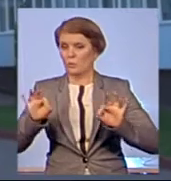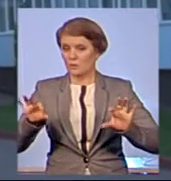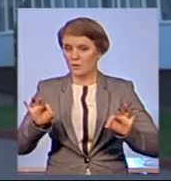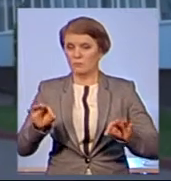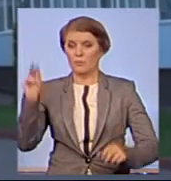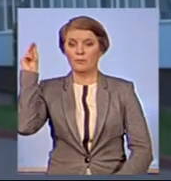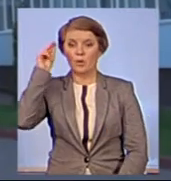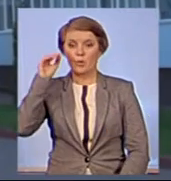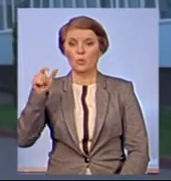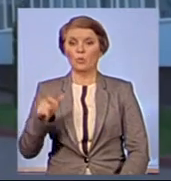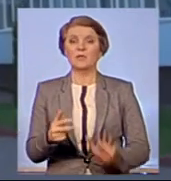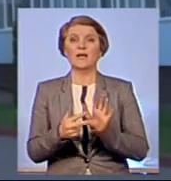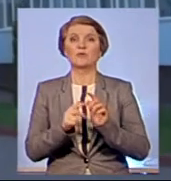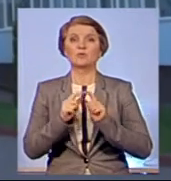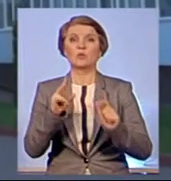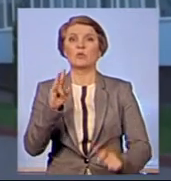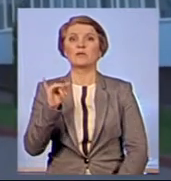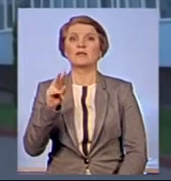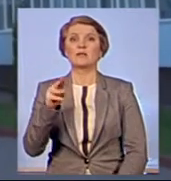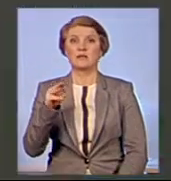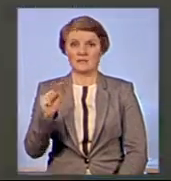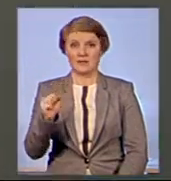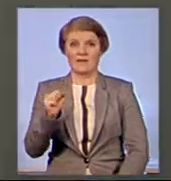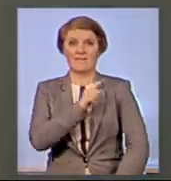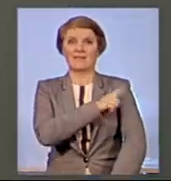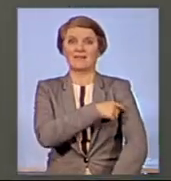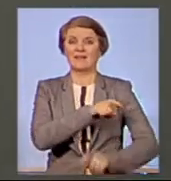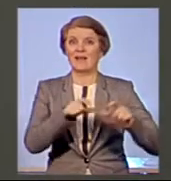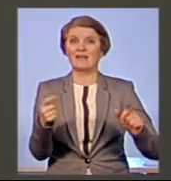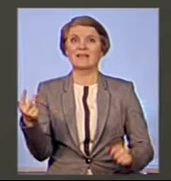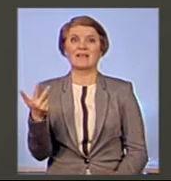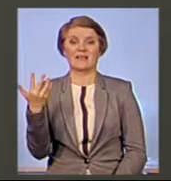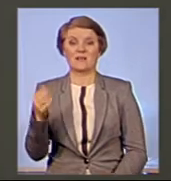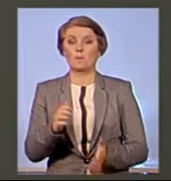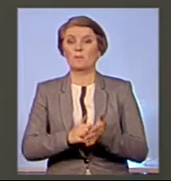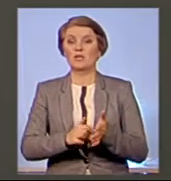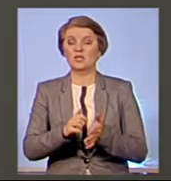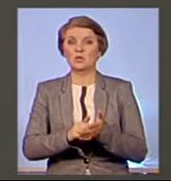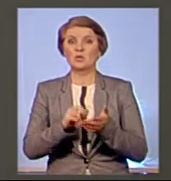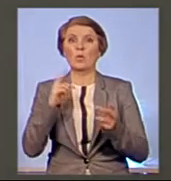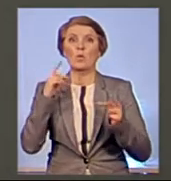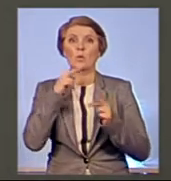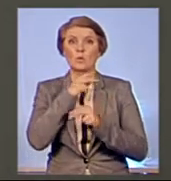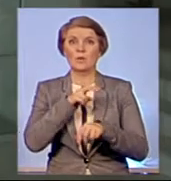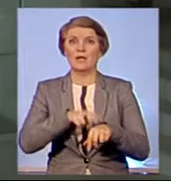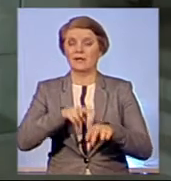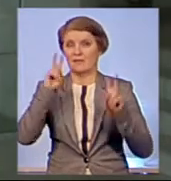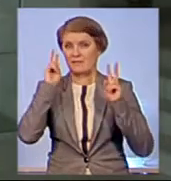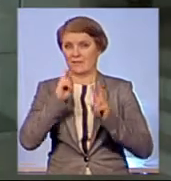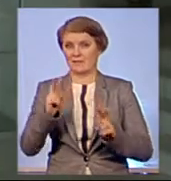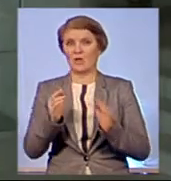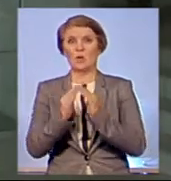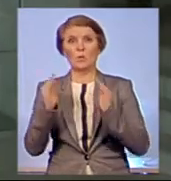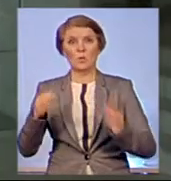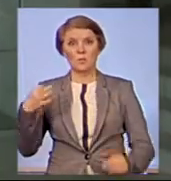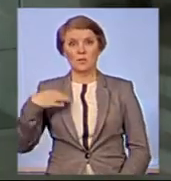Учень 8-ї школи Нікита в лікарні третій день. Його мама Ірина каже, причину отруєння лікарі досі не назвали. Додому її сина поки